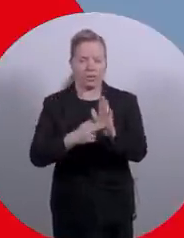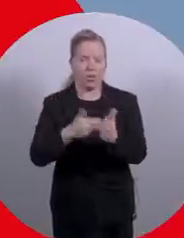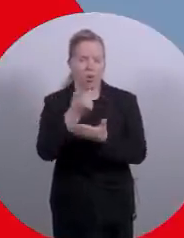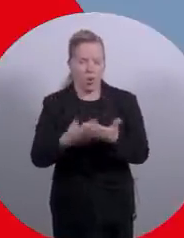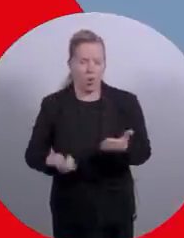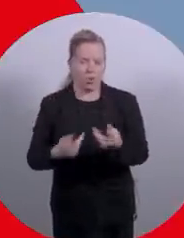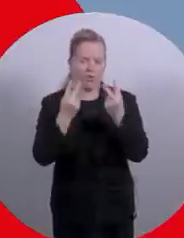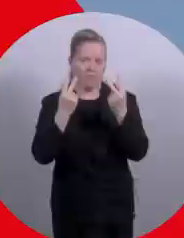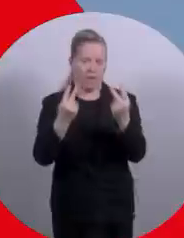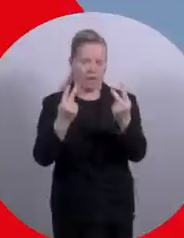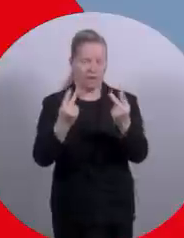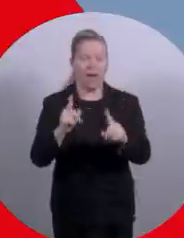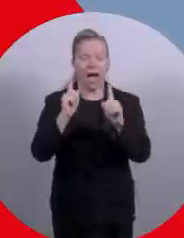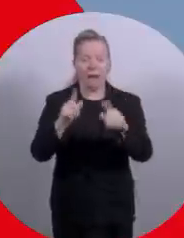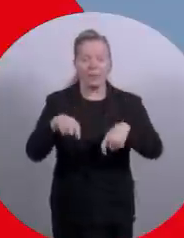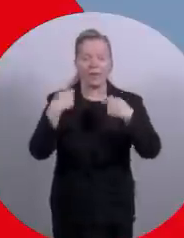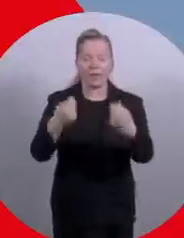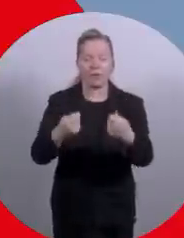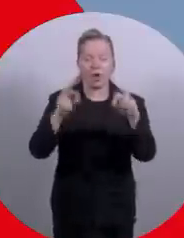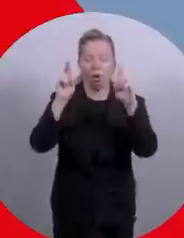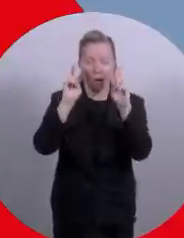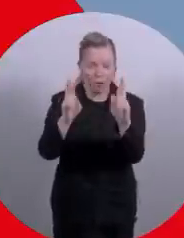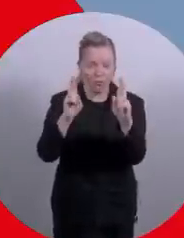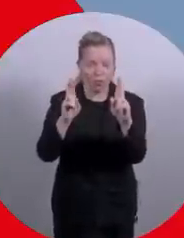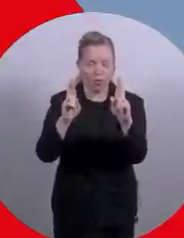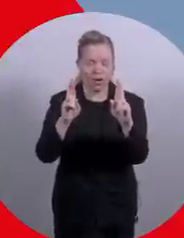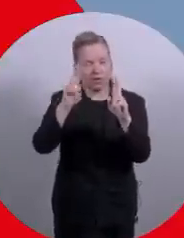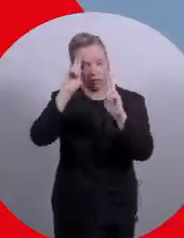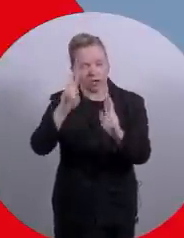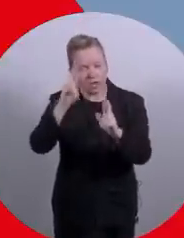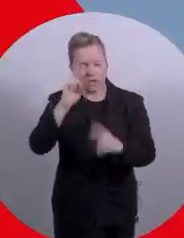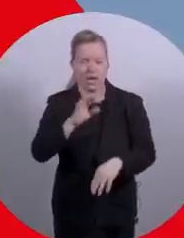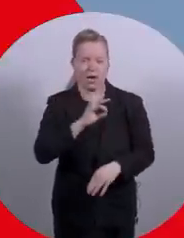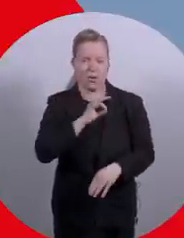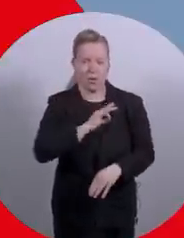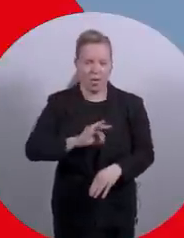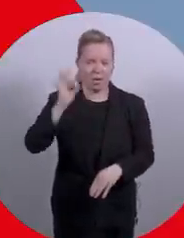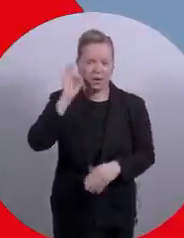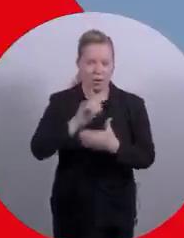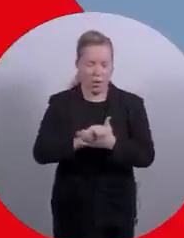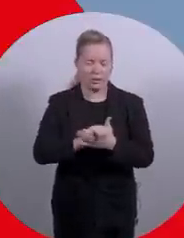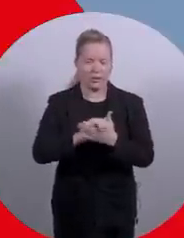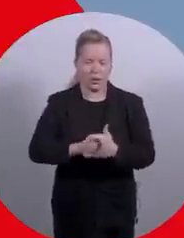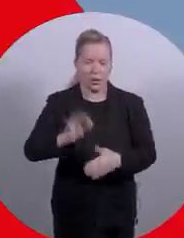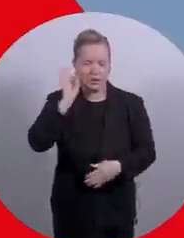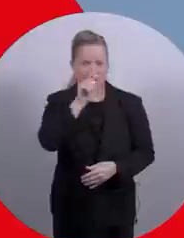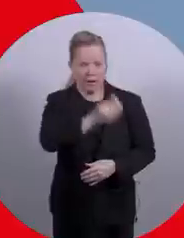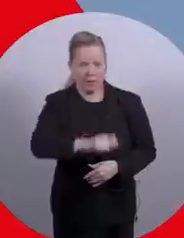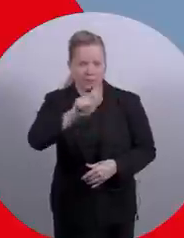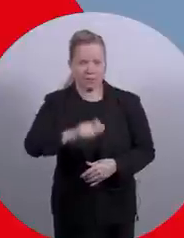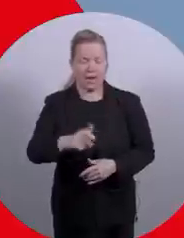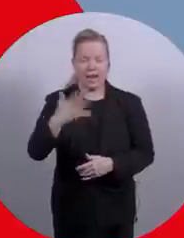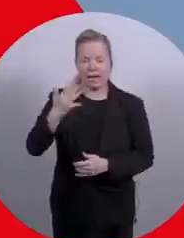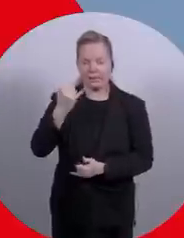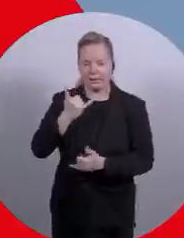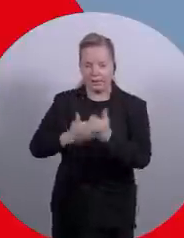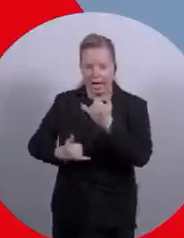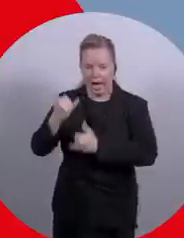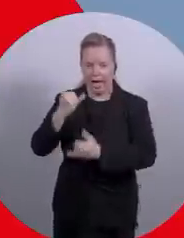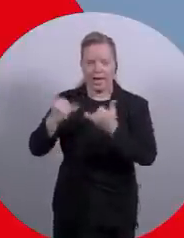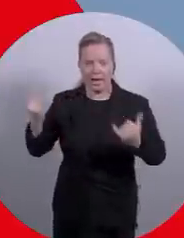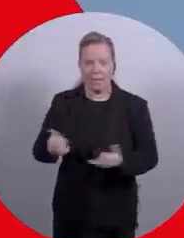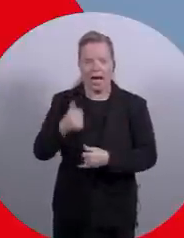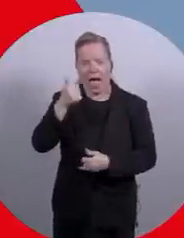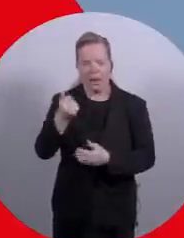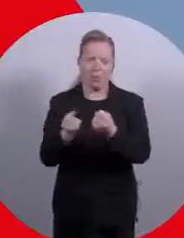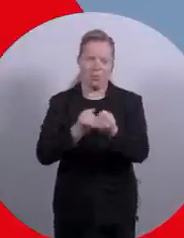aber es gibt Hoffnung geschätzte genossen und Genossen in den letzten Jahren hat sie immer von einem Politiker gesprochen